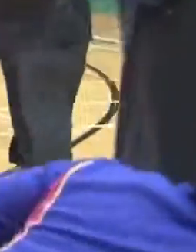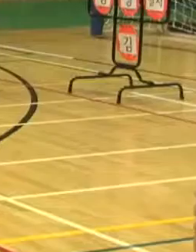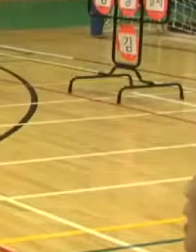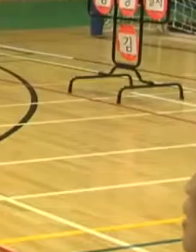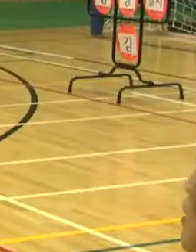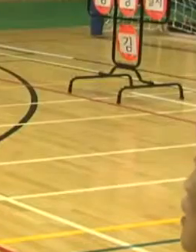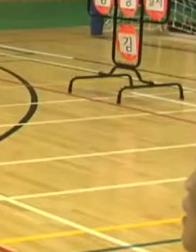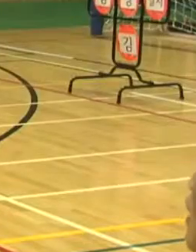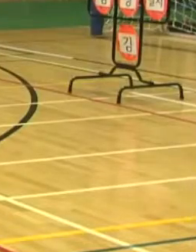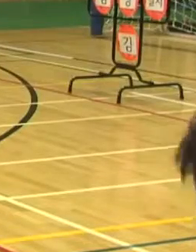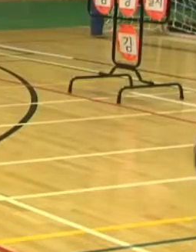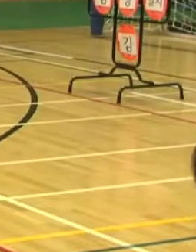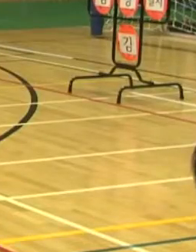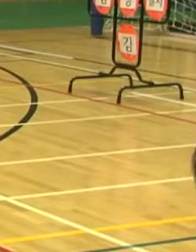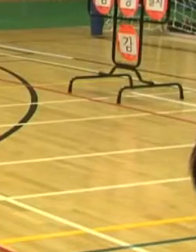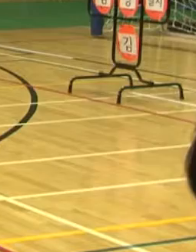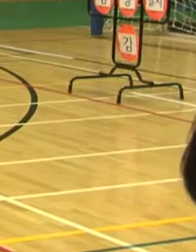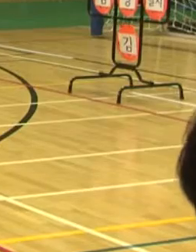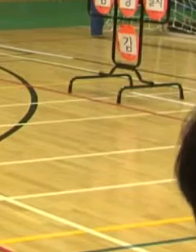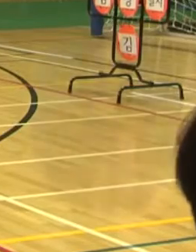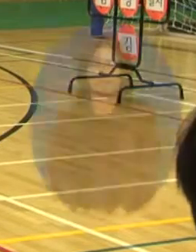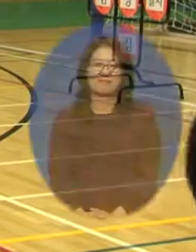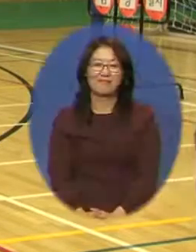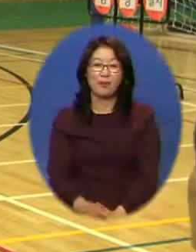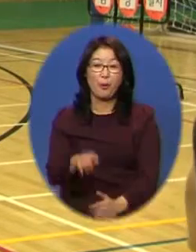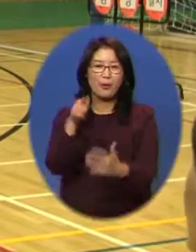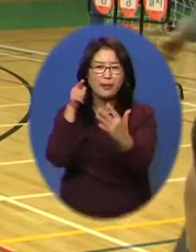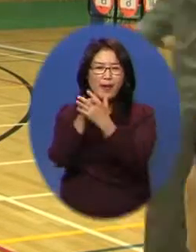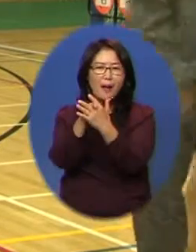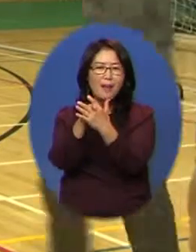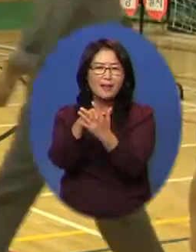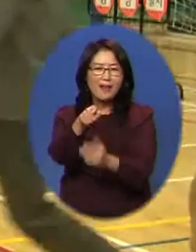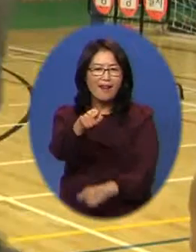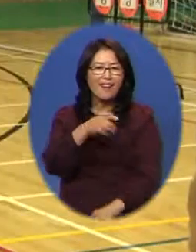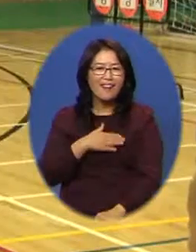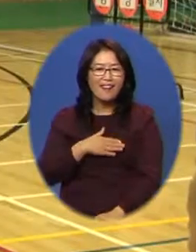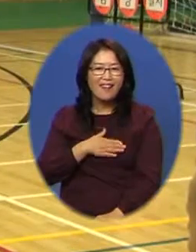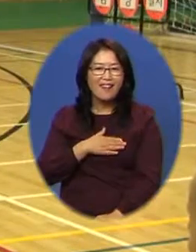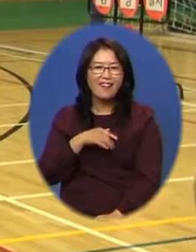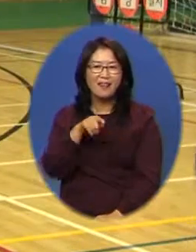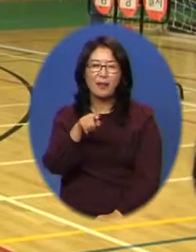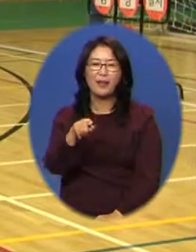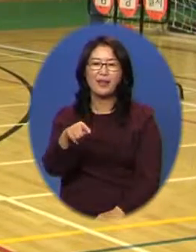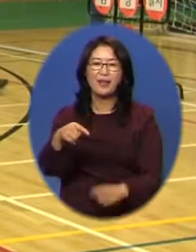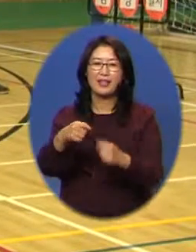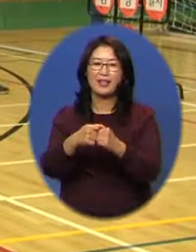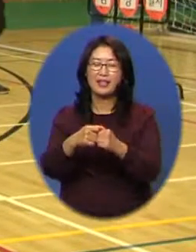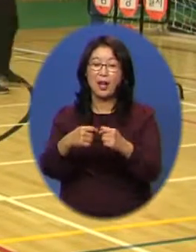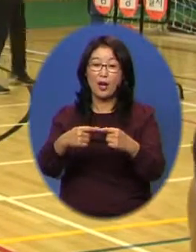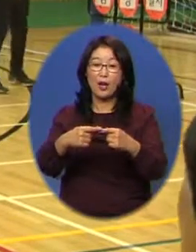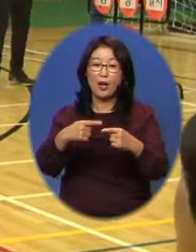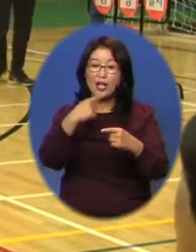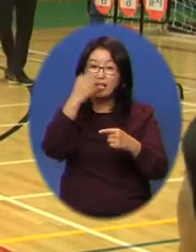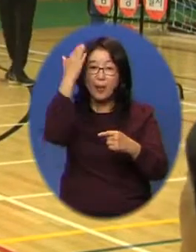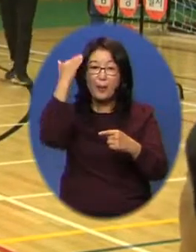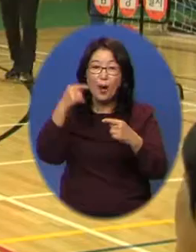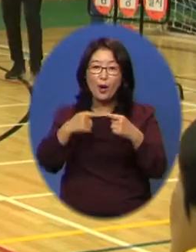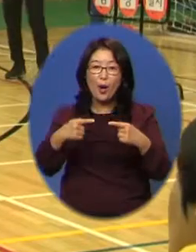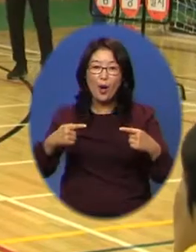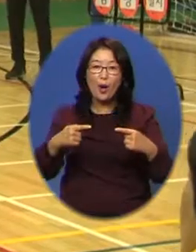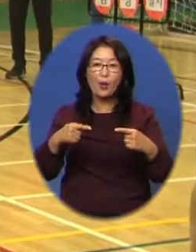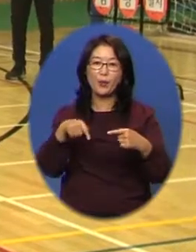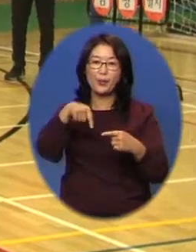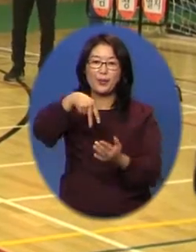개. 딱 맞추셔야 돼요. 아셨죠? 예? 네? 요 선이요, 검은 선, 요 선, 선, 선, 요 선. 딱